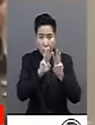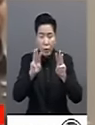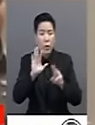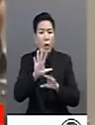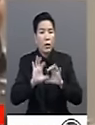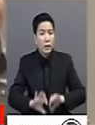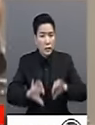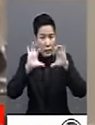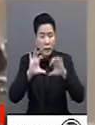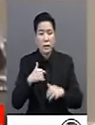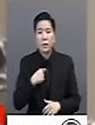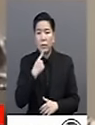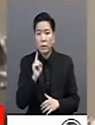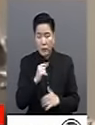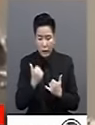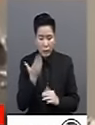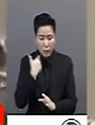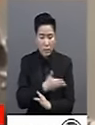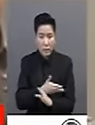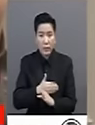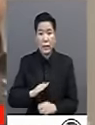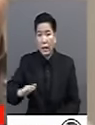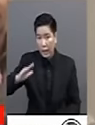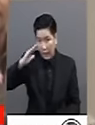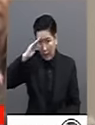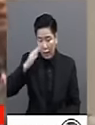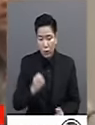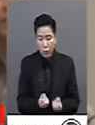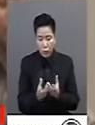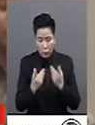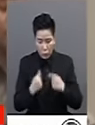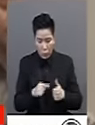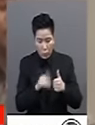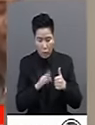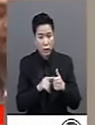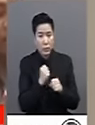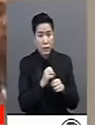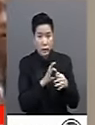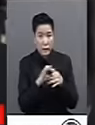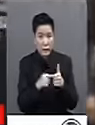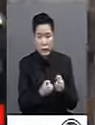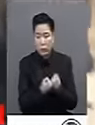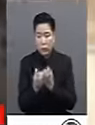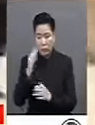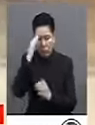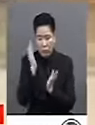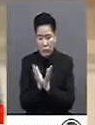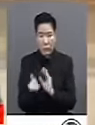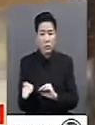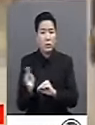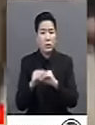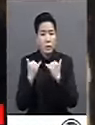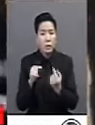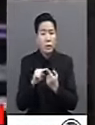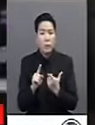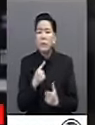ราชการโดยเร็วนี้ที่ผ่านมานะคะเจ้าหน้าที่ทหารค่ะได้ส่งมอบตัวผู้ต้องหาที่เกี่ยวข้องให้กับเจ้าหน้าที่ตำรวจเพิ่มเติมแต่ว่